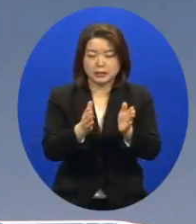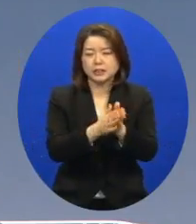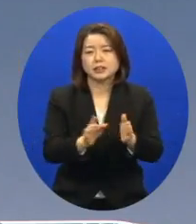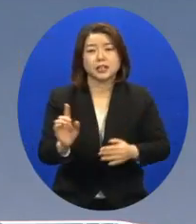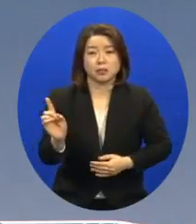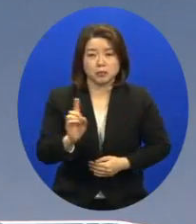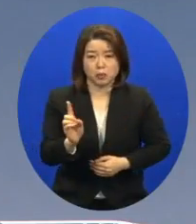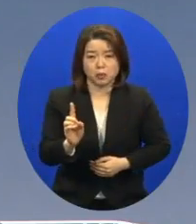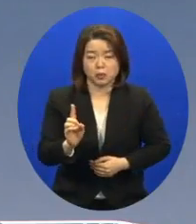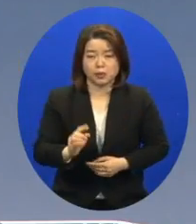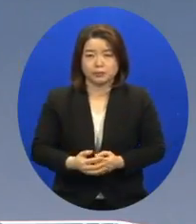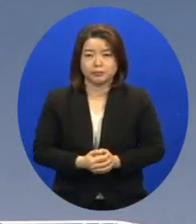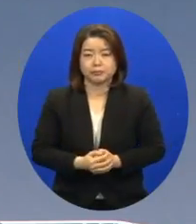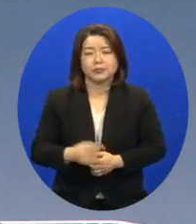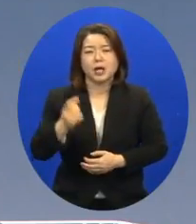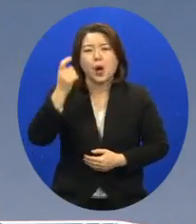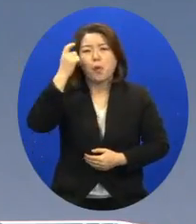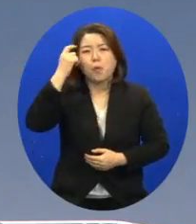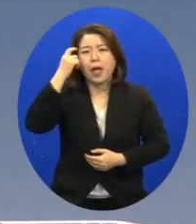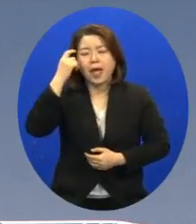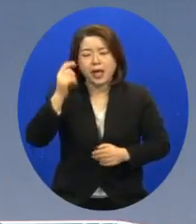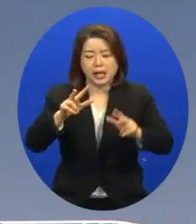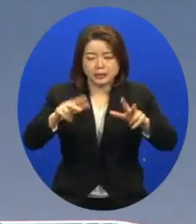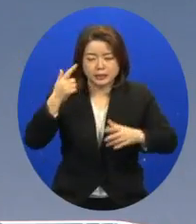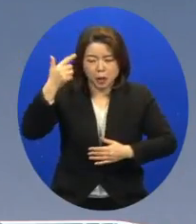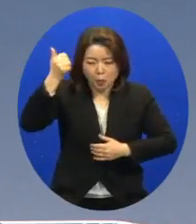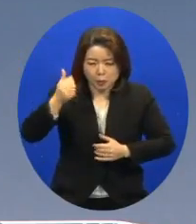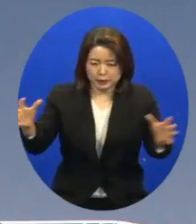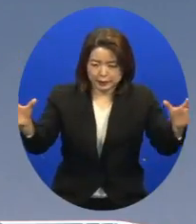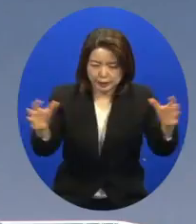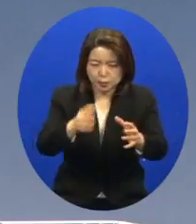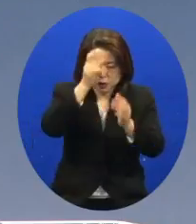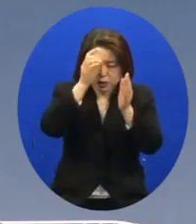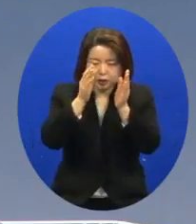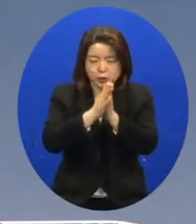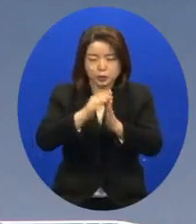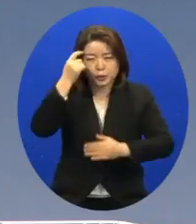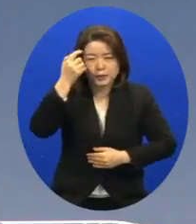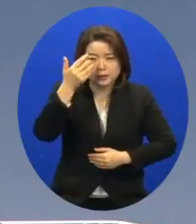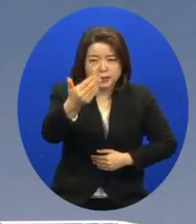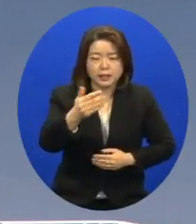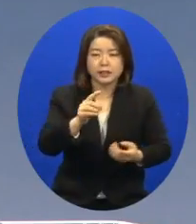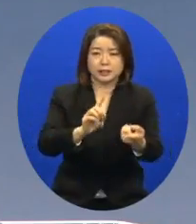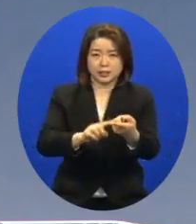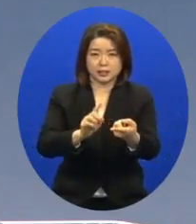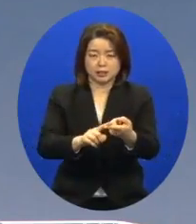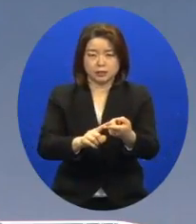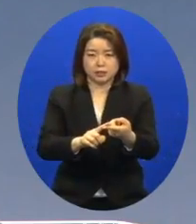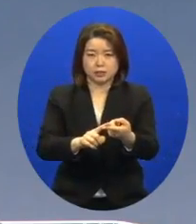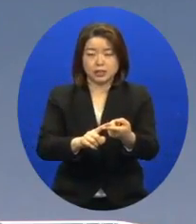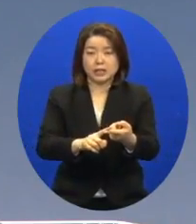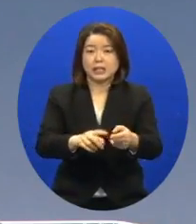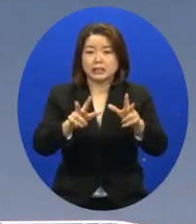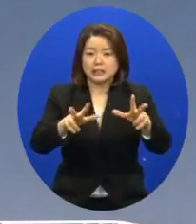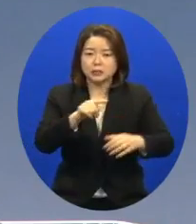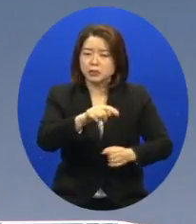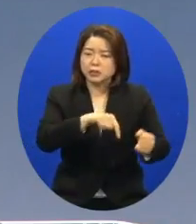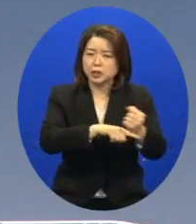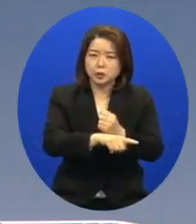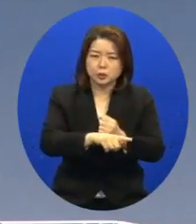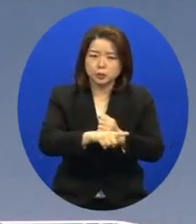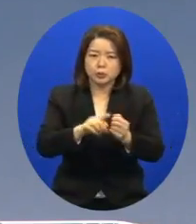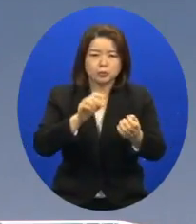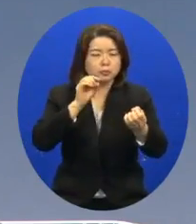했습니다 왜 지금 목회자들이 모여 기도하는 야 는 질문에 대하여 지금은 그 이유를 말할 수